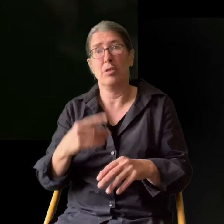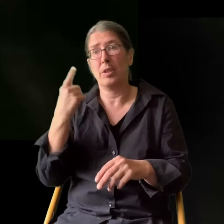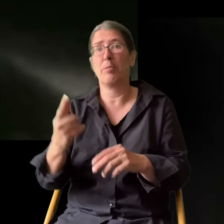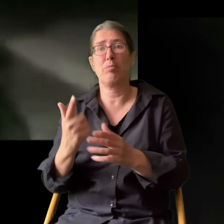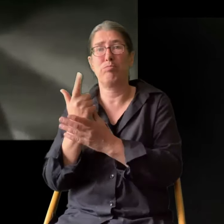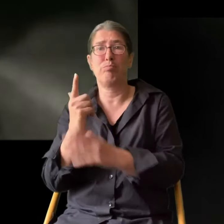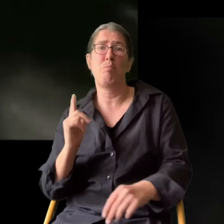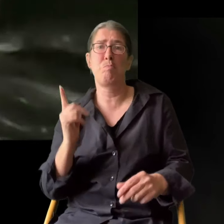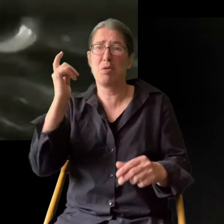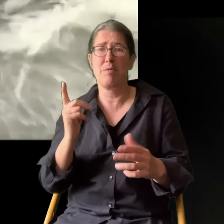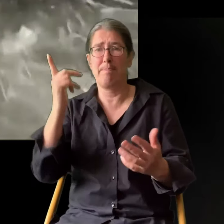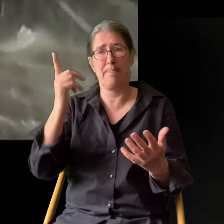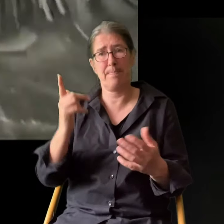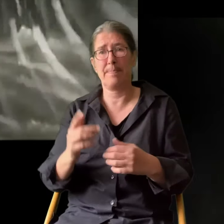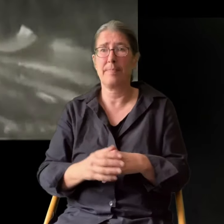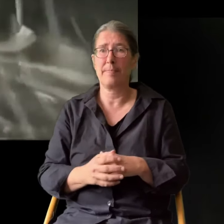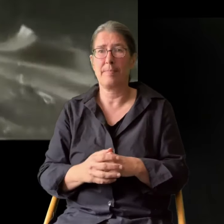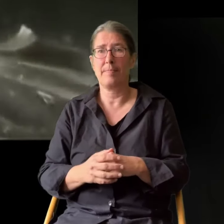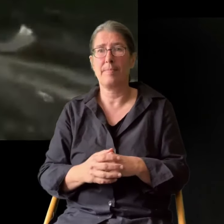Demagoge in die Decke.